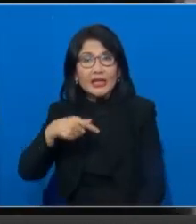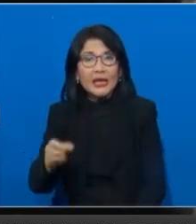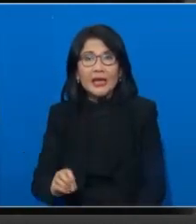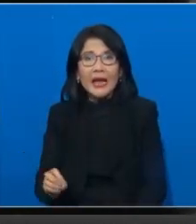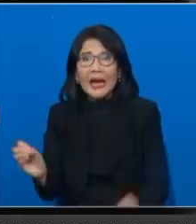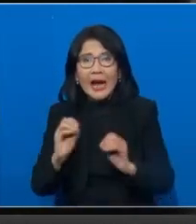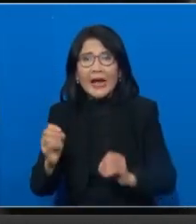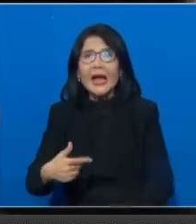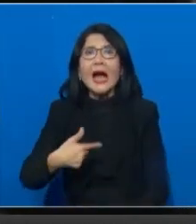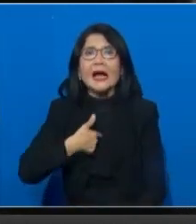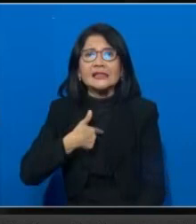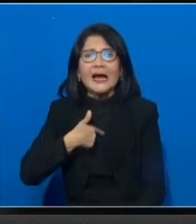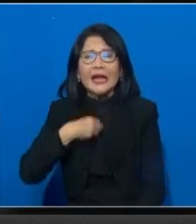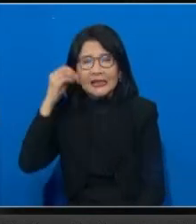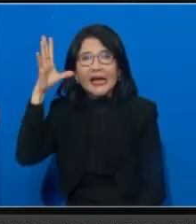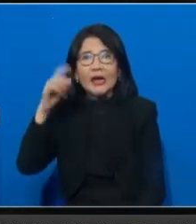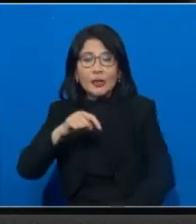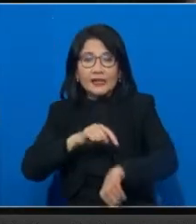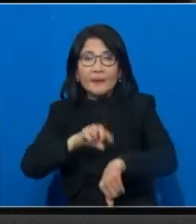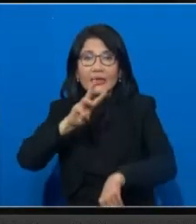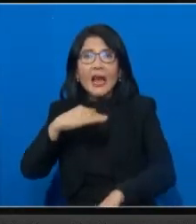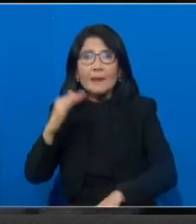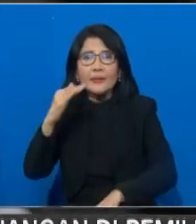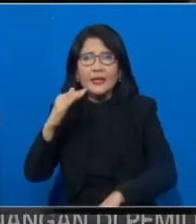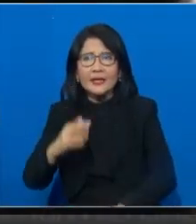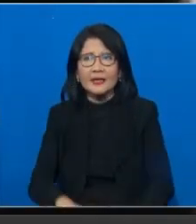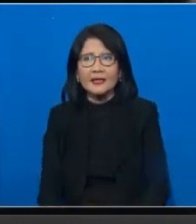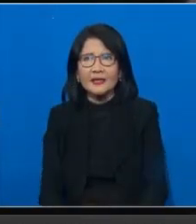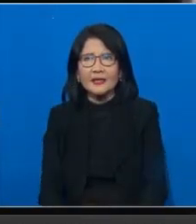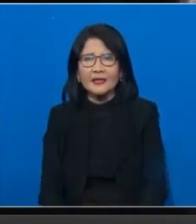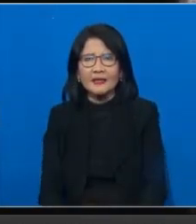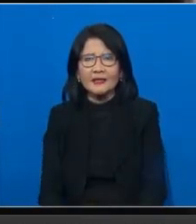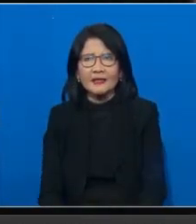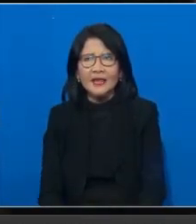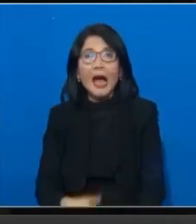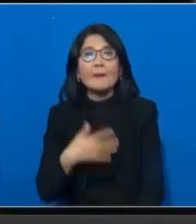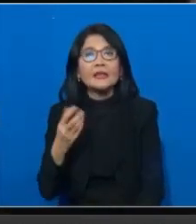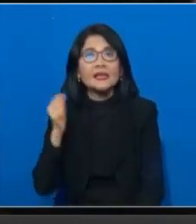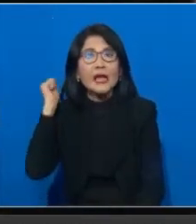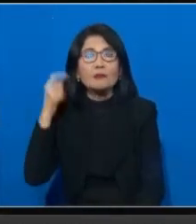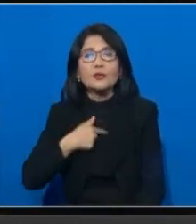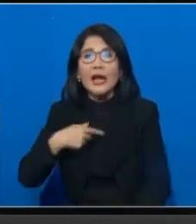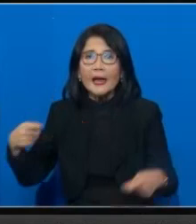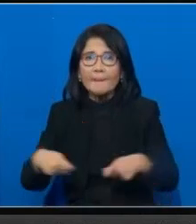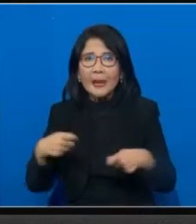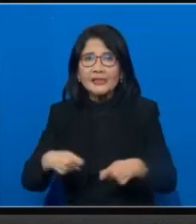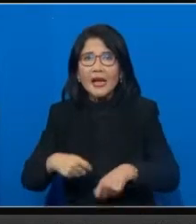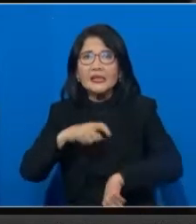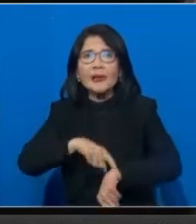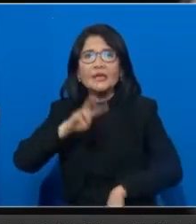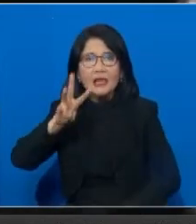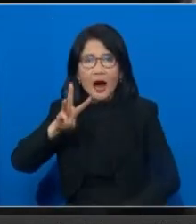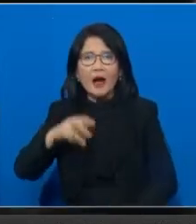udah kesiangan. Ini udah jam 3 lebih ya. Biasanya ibu saya masak, jam 3 udah mulai masak.